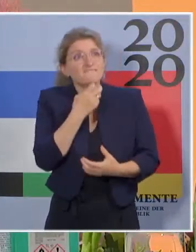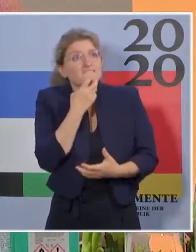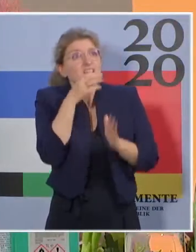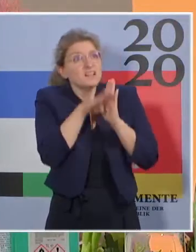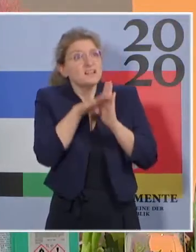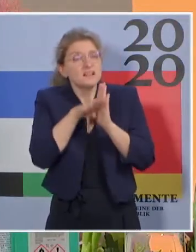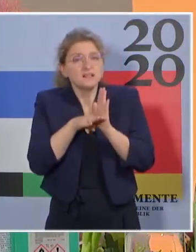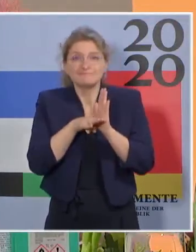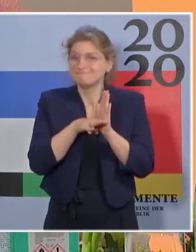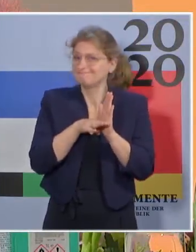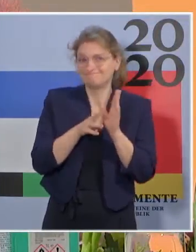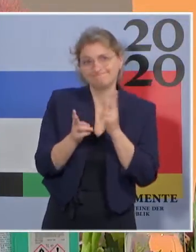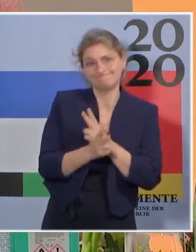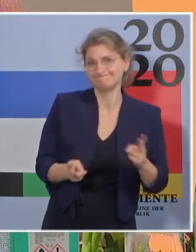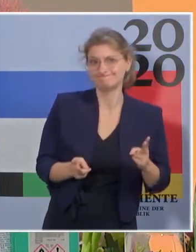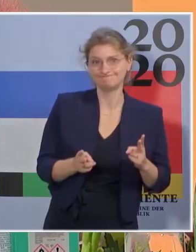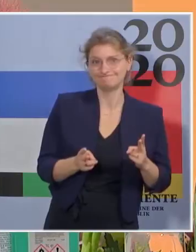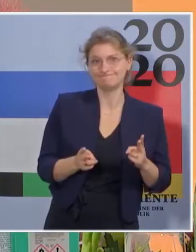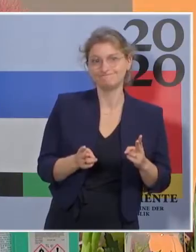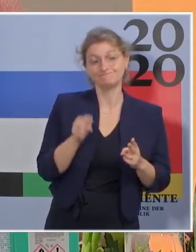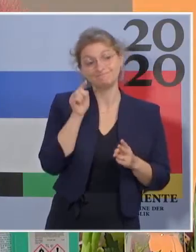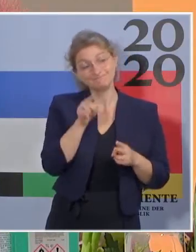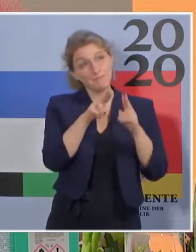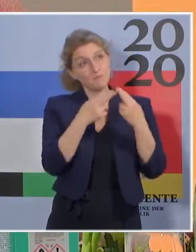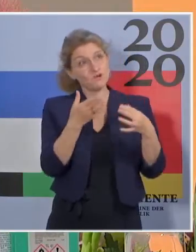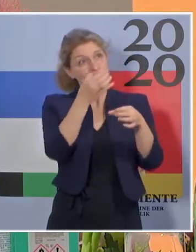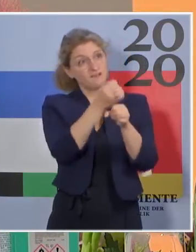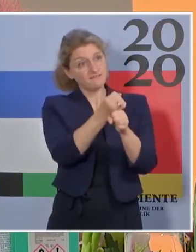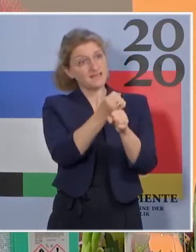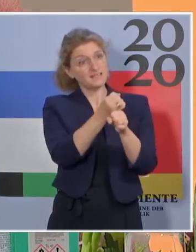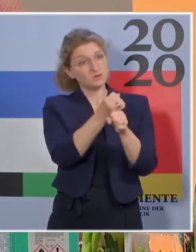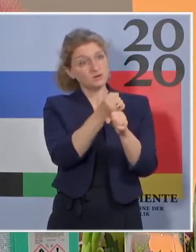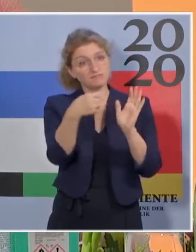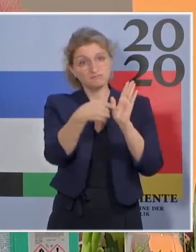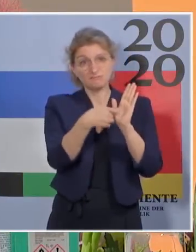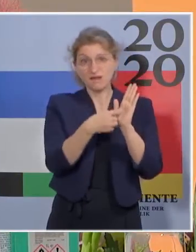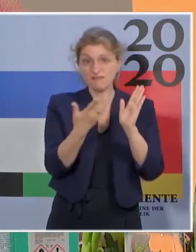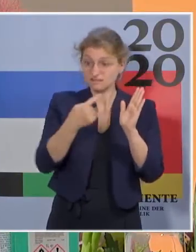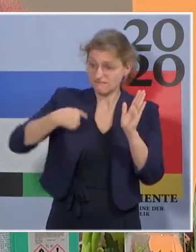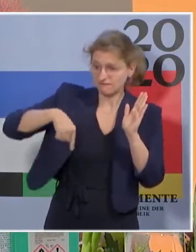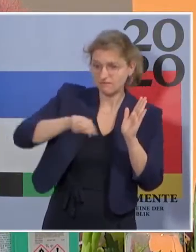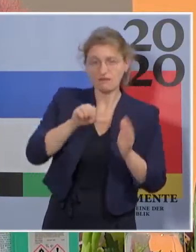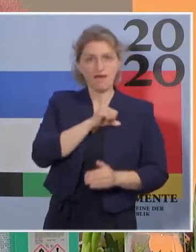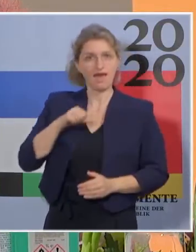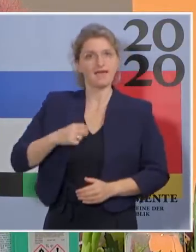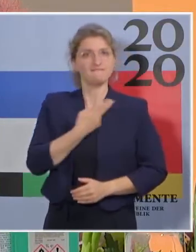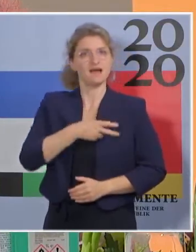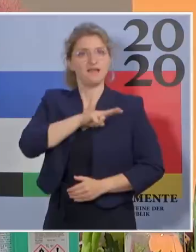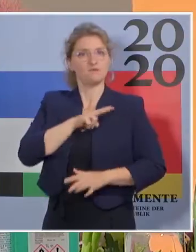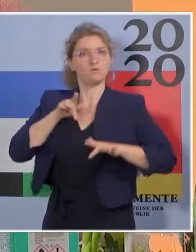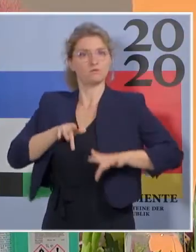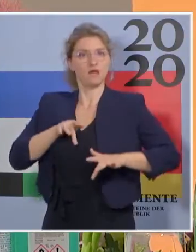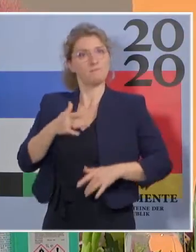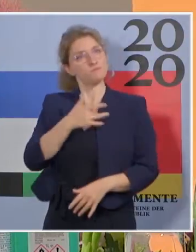Unsere Verfassung sieht uns als eigenverantwortliche Bürgerinnen und Bürger. Das ist die Pflicht, die